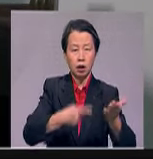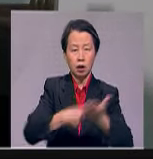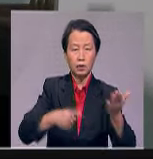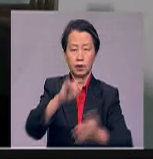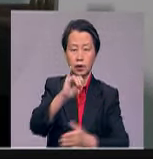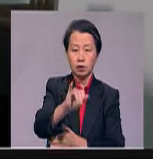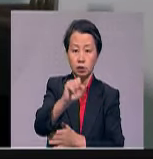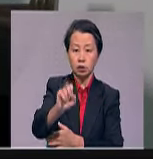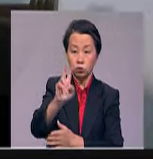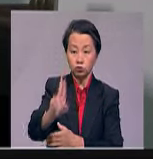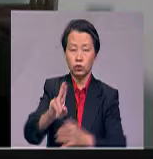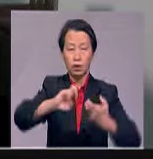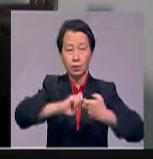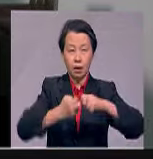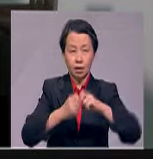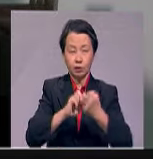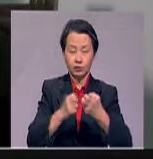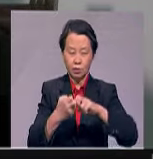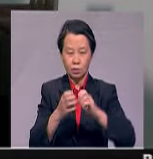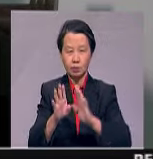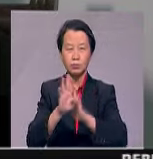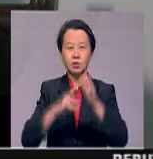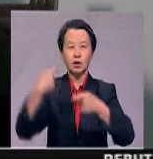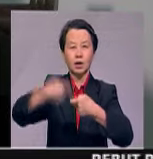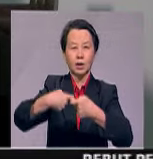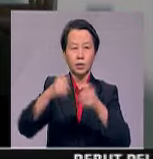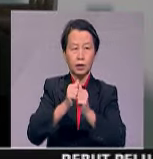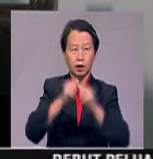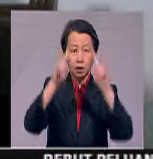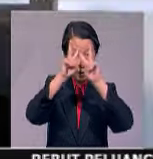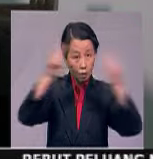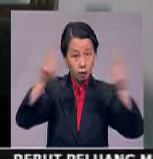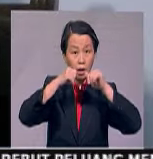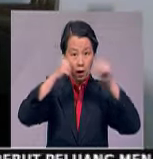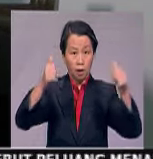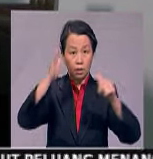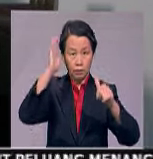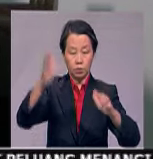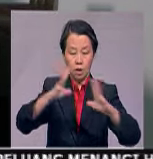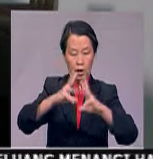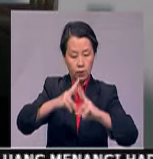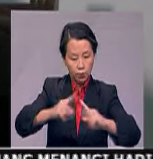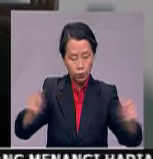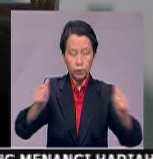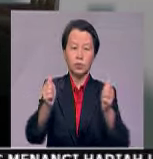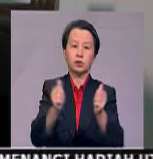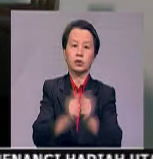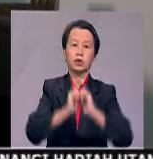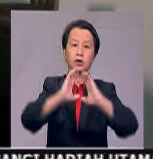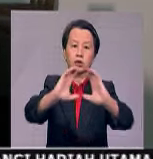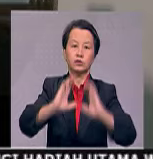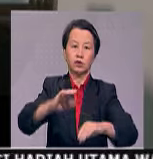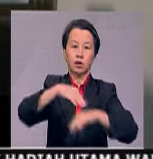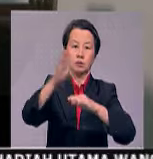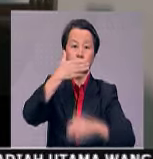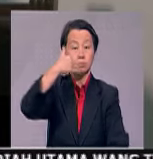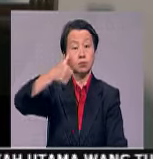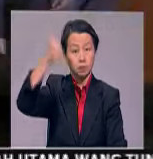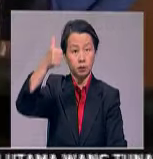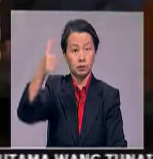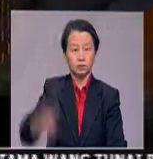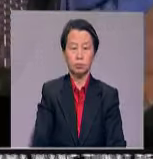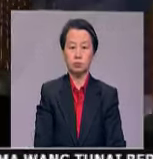isu-isu dan masalah yang berkaitan dengan ketenteraman awam pun dapat ditangani dengan secara yang lebih berkesan lagi.